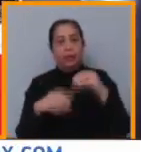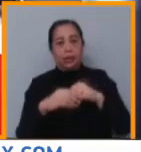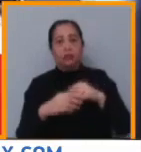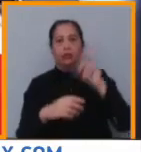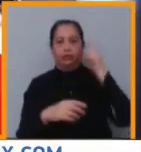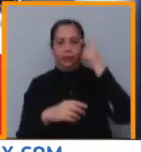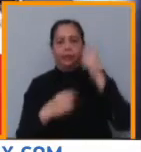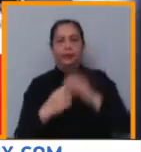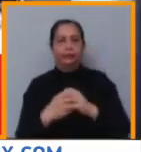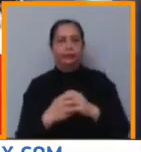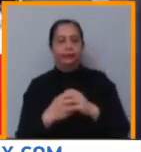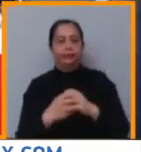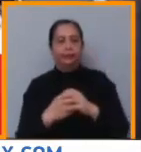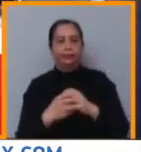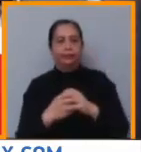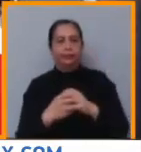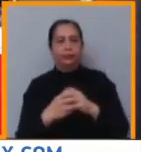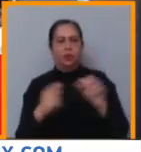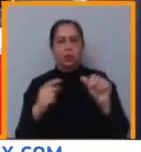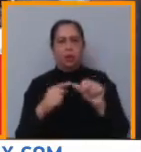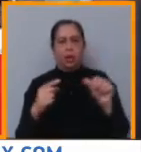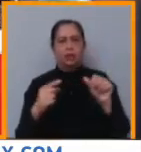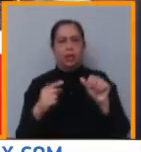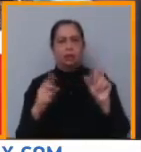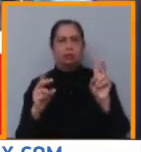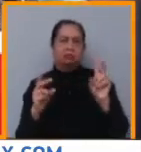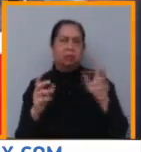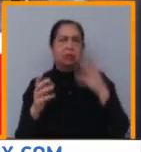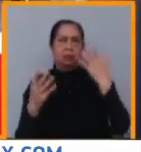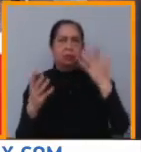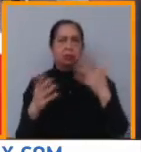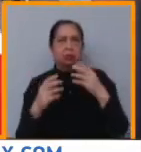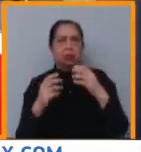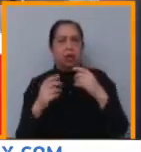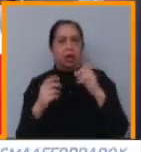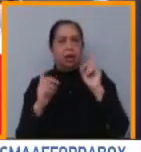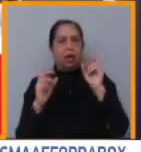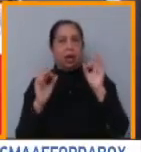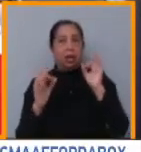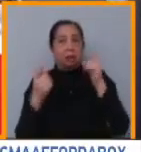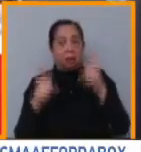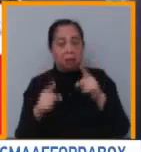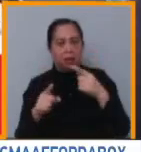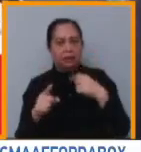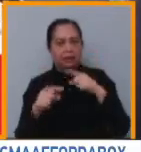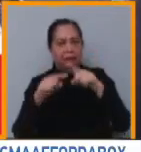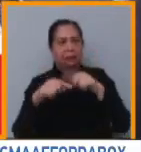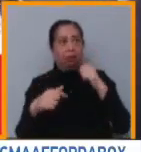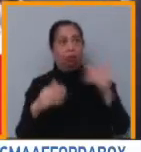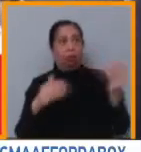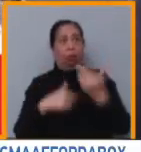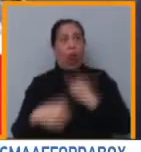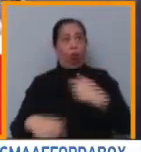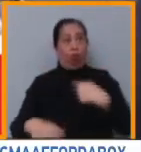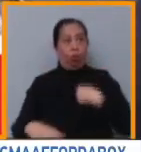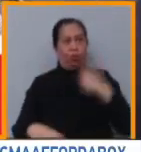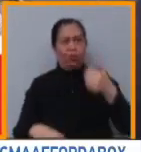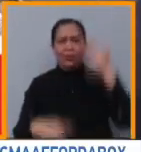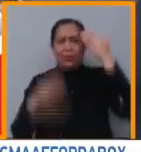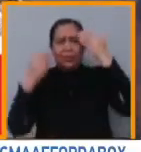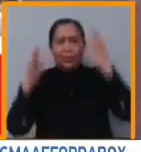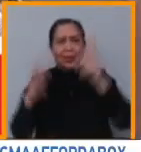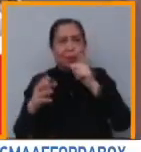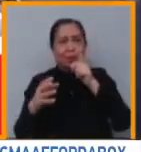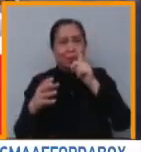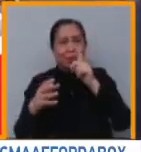So anti-corruption czar? We will never know. I will cross the bridge when I get there. Ayokong pangunahan kasi hindi ko naman mahulaan